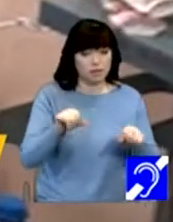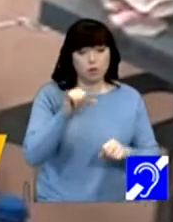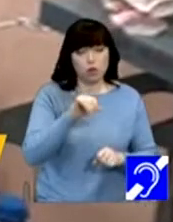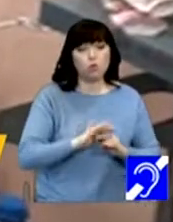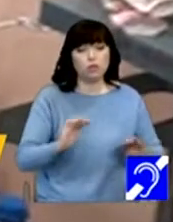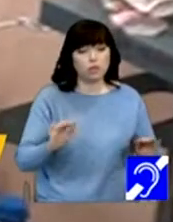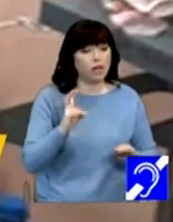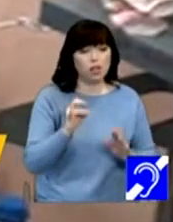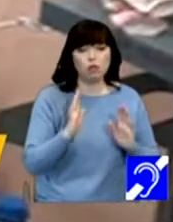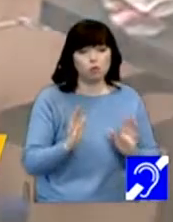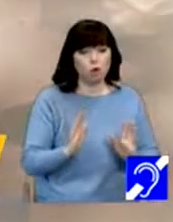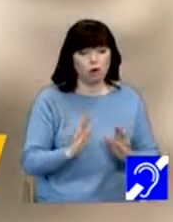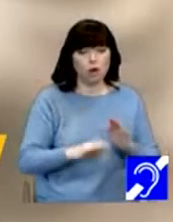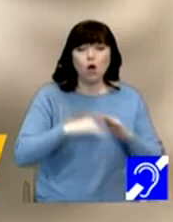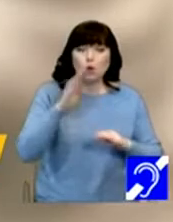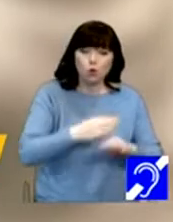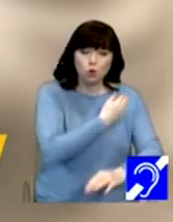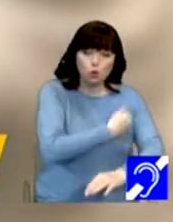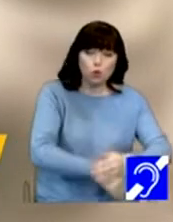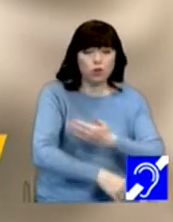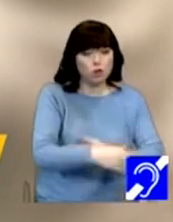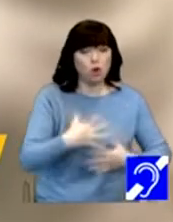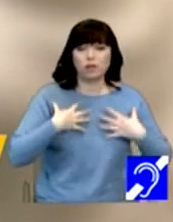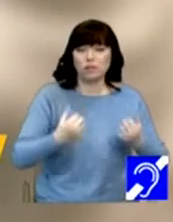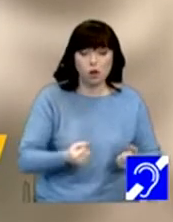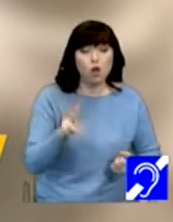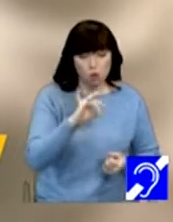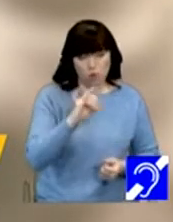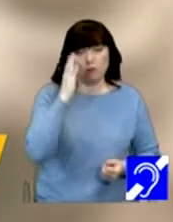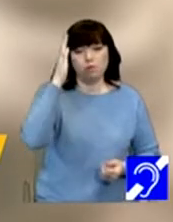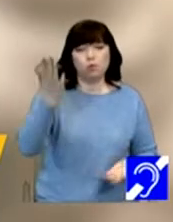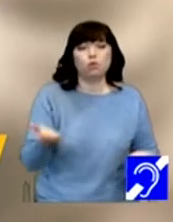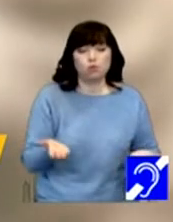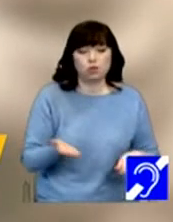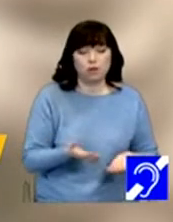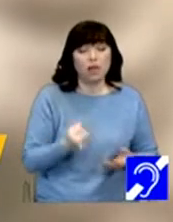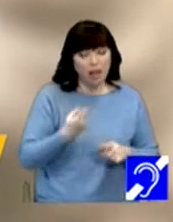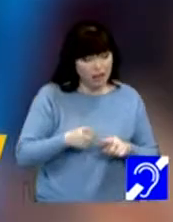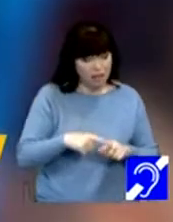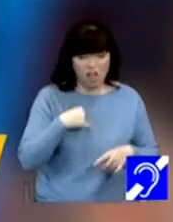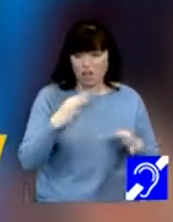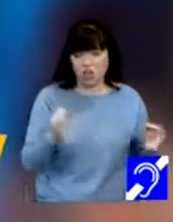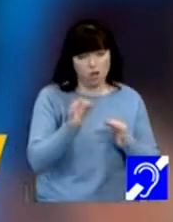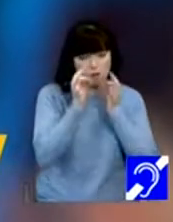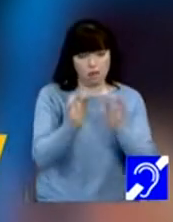не только руки или ноги, не только здоровье, но и будущее. И этого мы им никогда не простим.